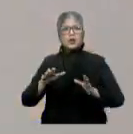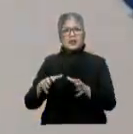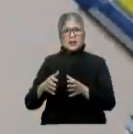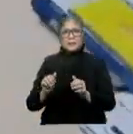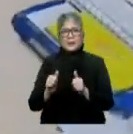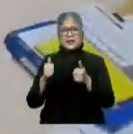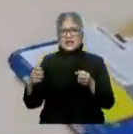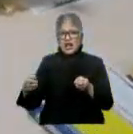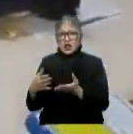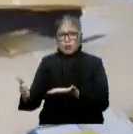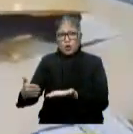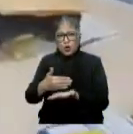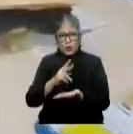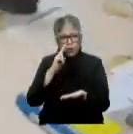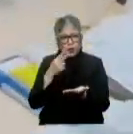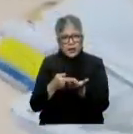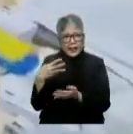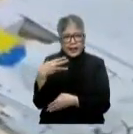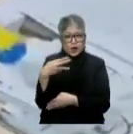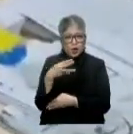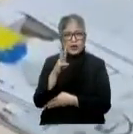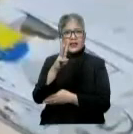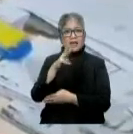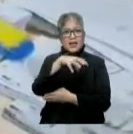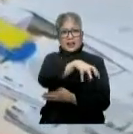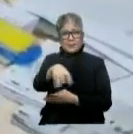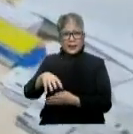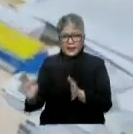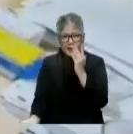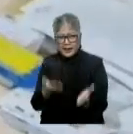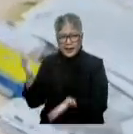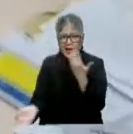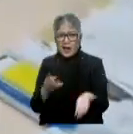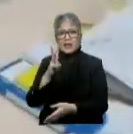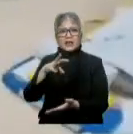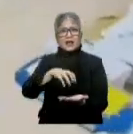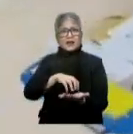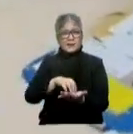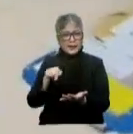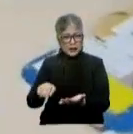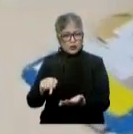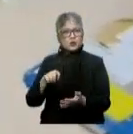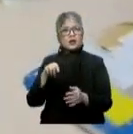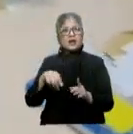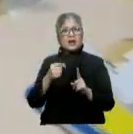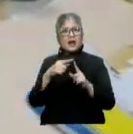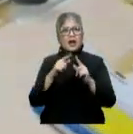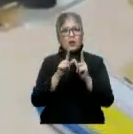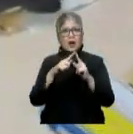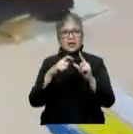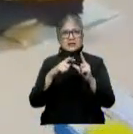dokumen serta bukti elektronik dari tiga lokasi yang digeledah ketiga lokasi yang digeledah yakni berlokasi di Rawasari